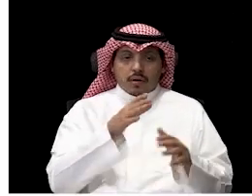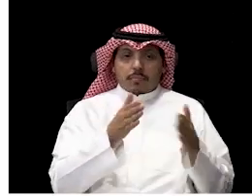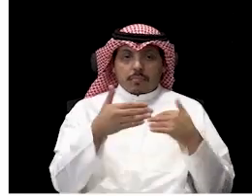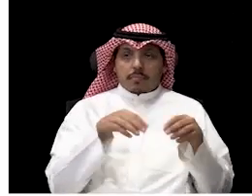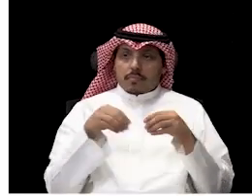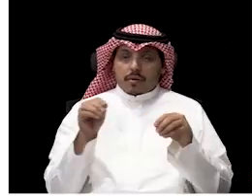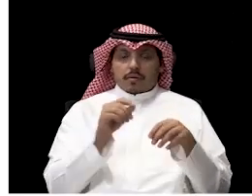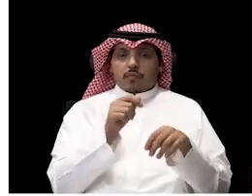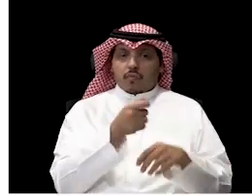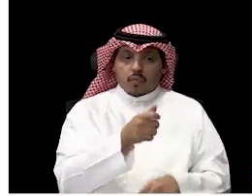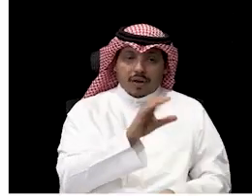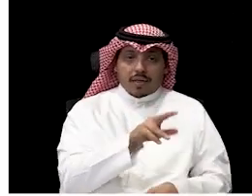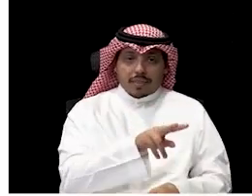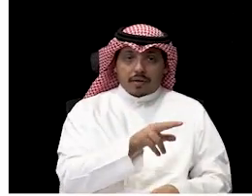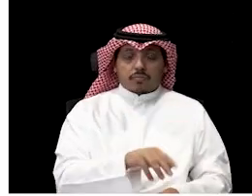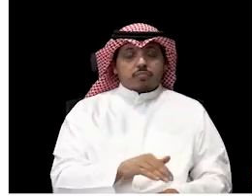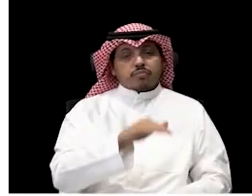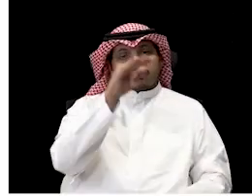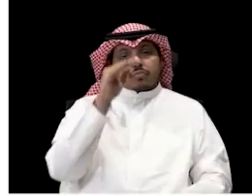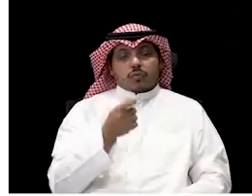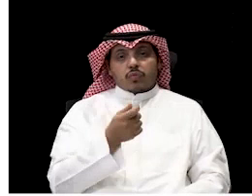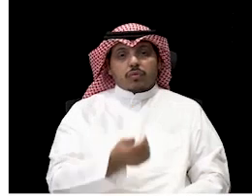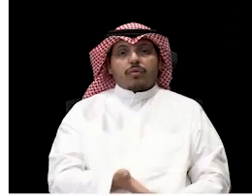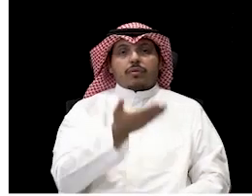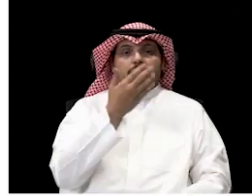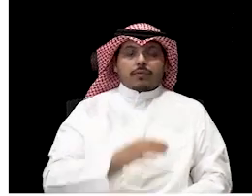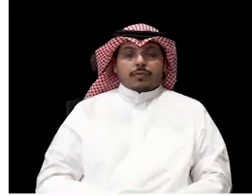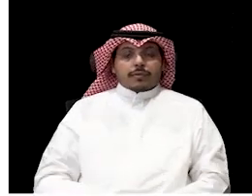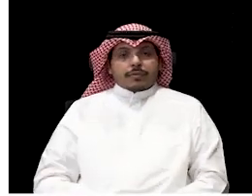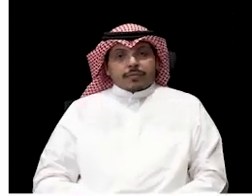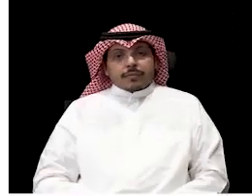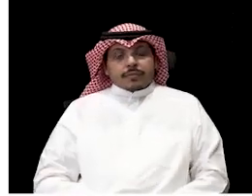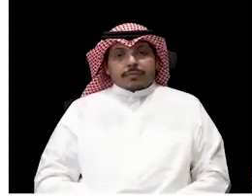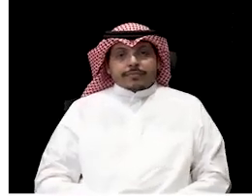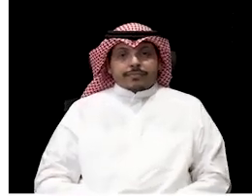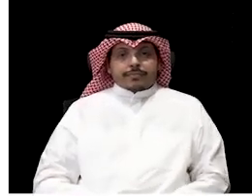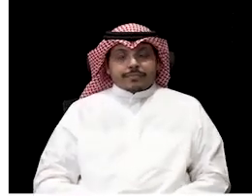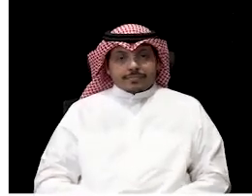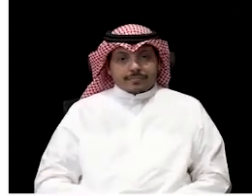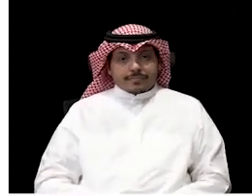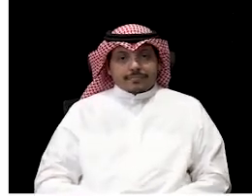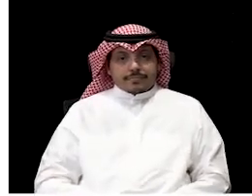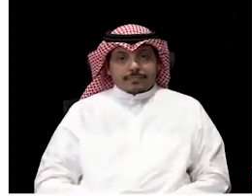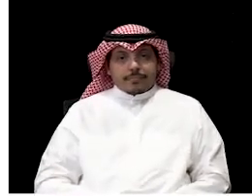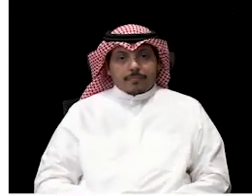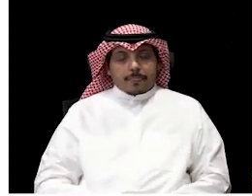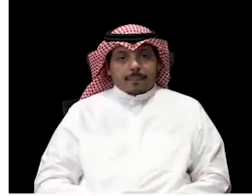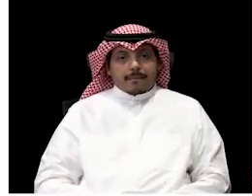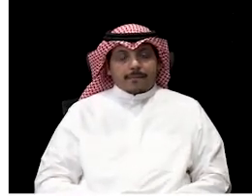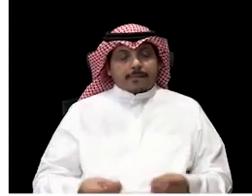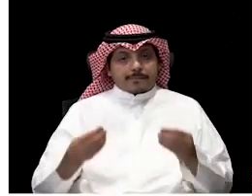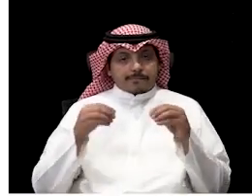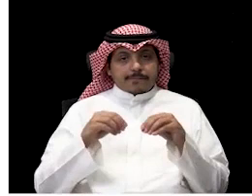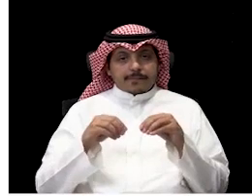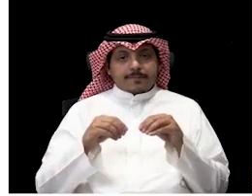بالنسبة إلى التضخم، ارتفاع في الأسعار، طلب السلع والخدمات أكبر من المعروض، بالإضافة